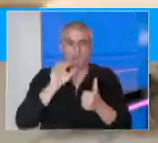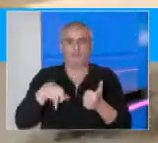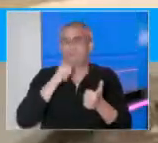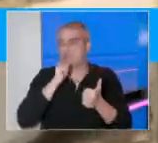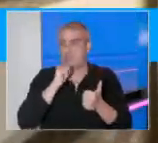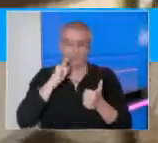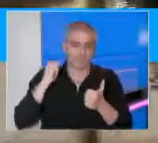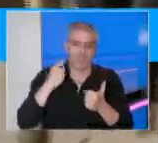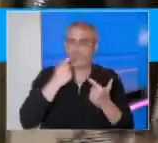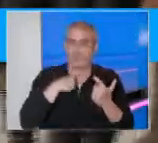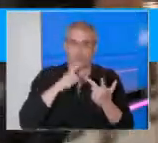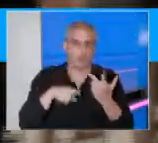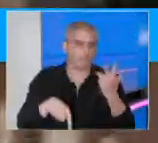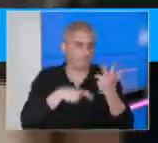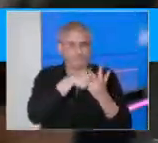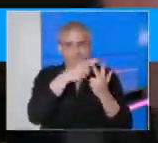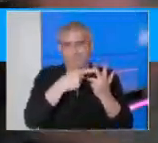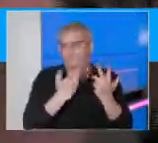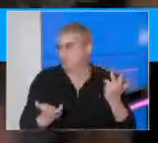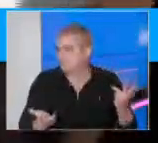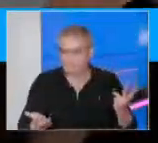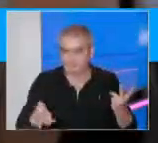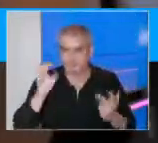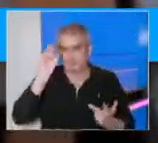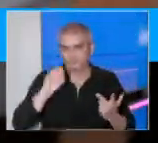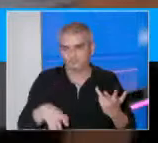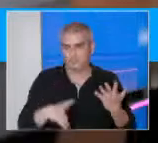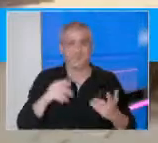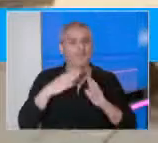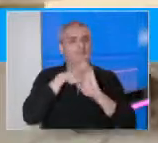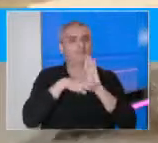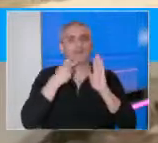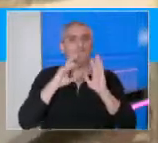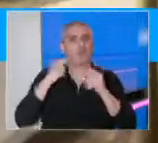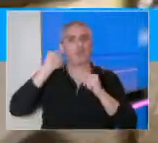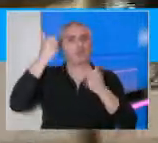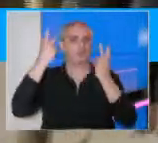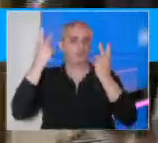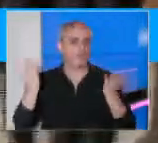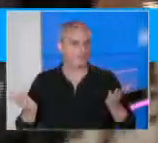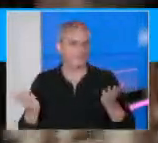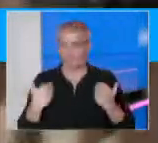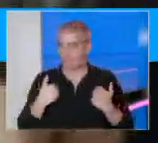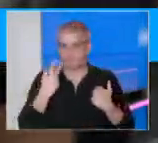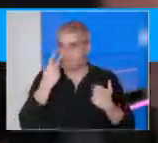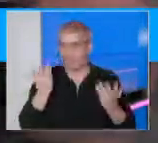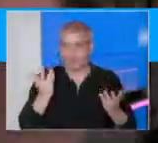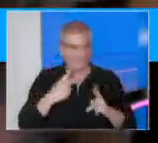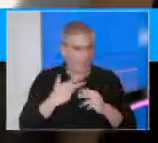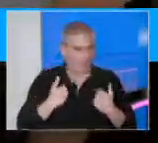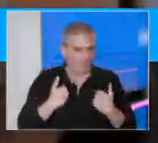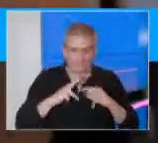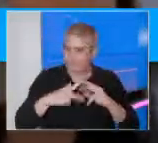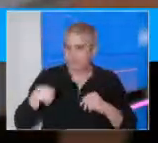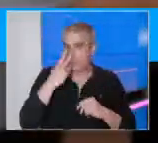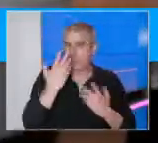הירוק או הצהוב או הכתום, וגם מבחינת סדרי עדיפויות, מה חשוב לי שיהיה קודם? אני באמת לא רואה, ולא רק אני,